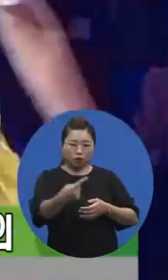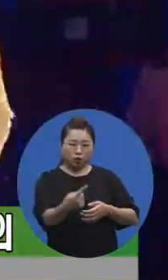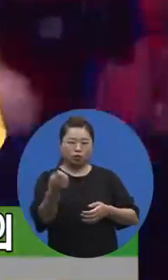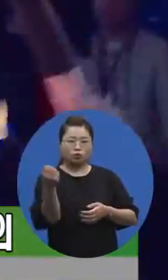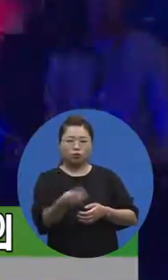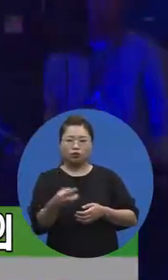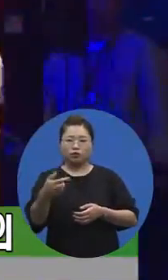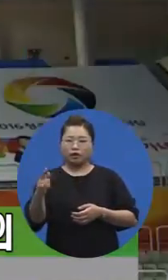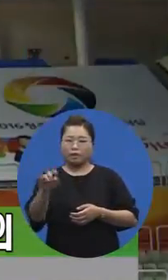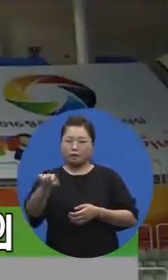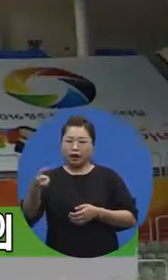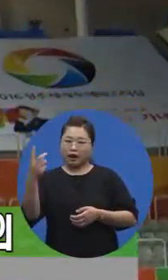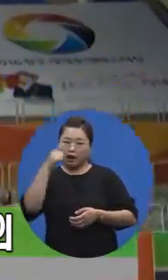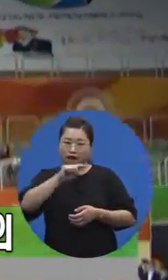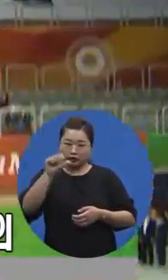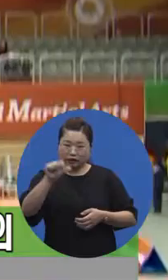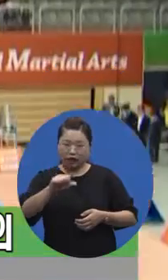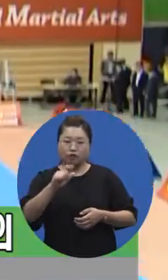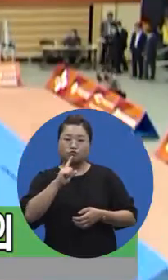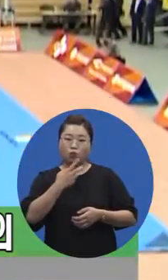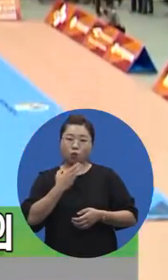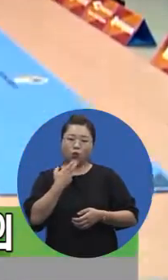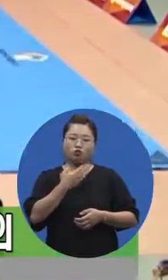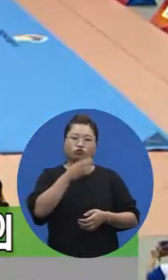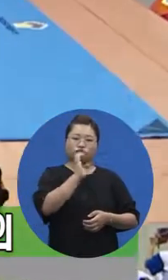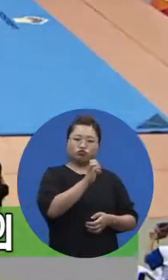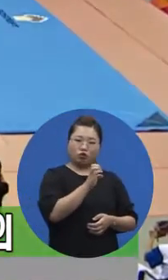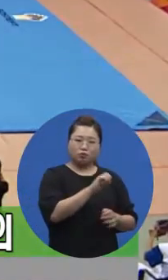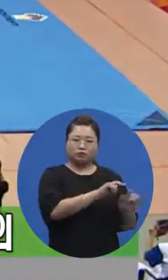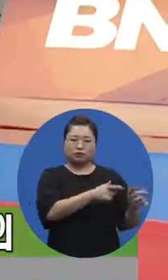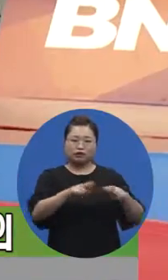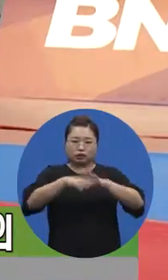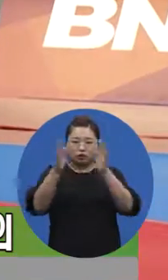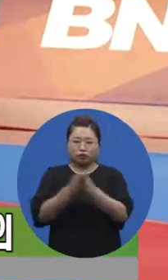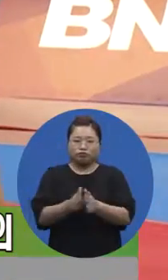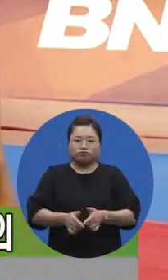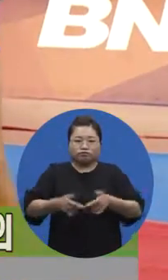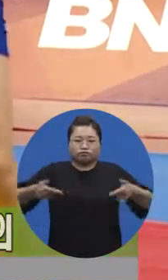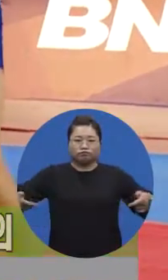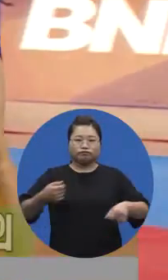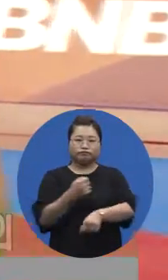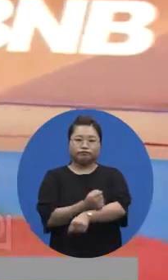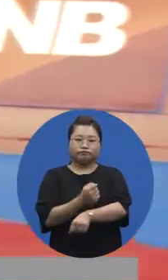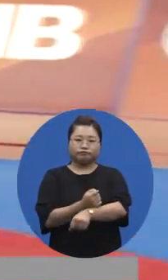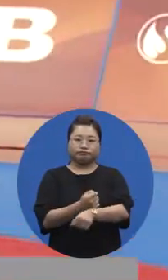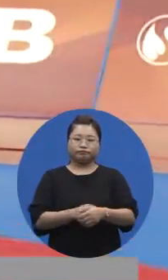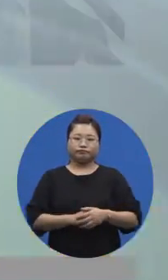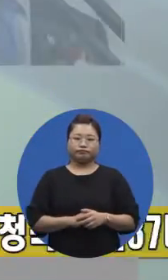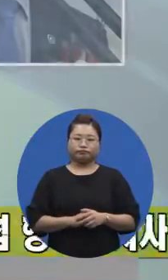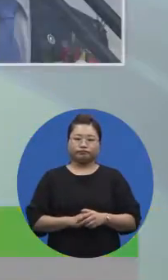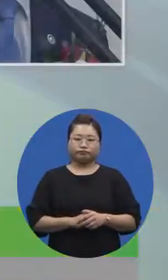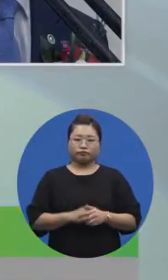등 동남아시아는 물론 유럽과 미주 지역으로 해외위원회 설립을 확대할 계획입니다.